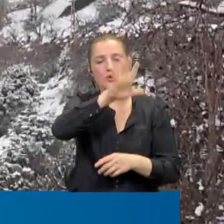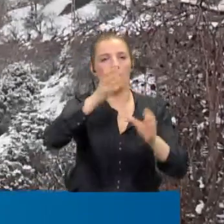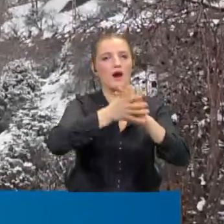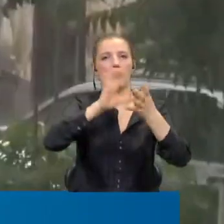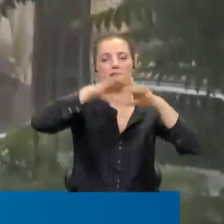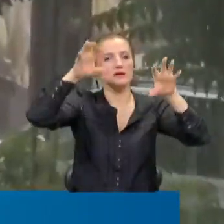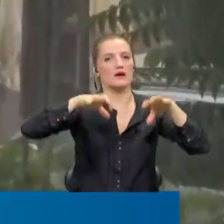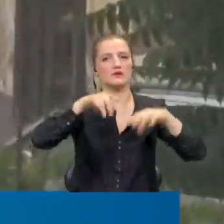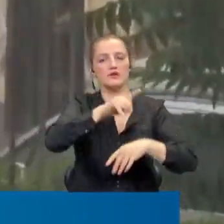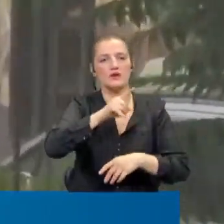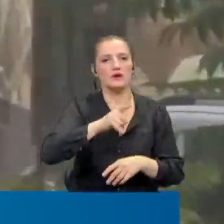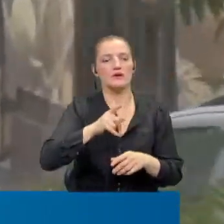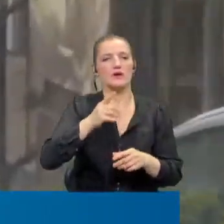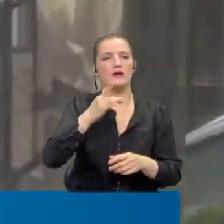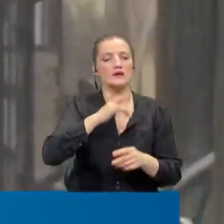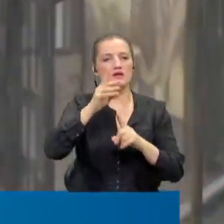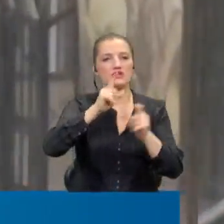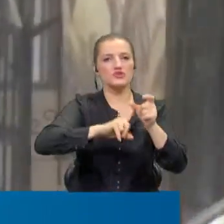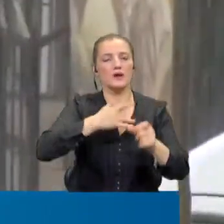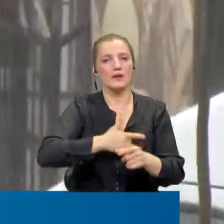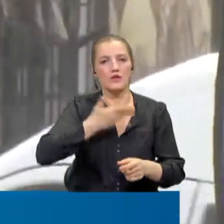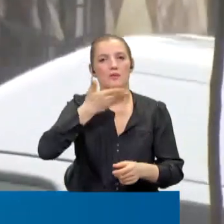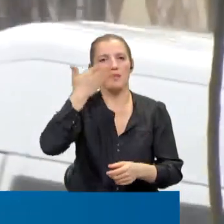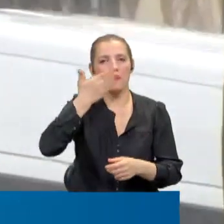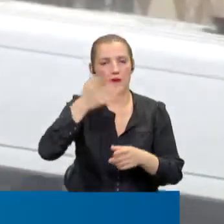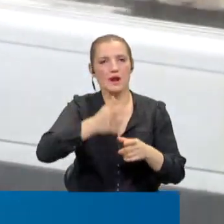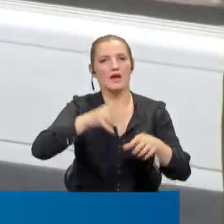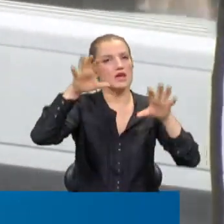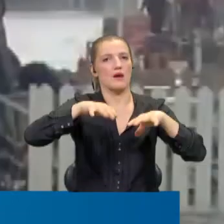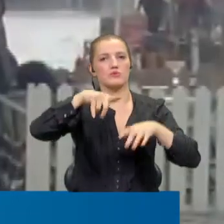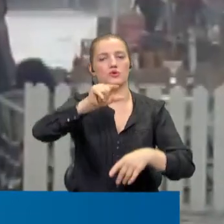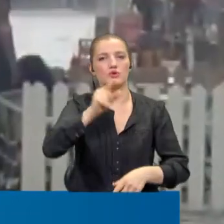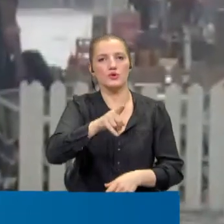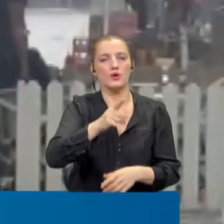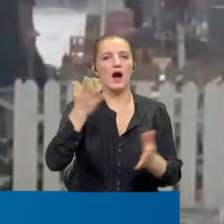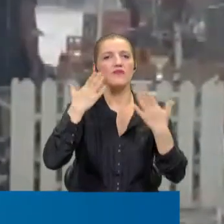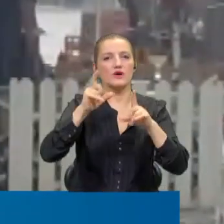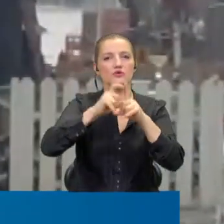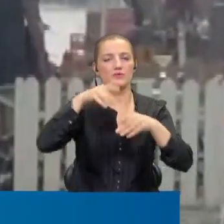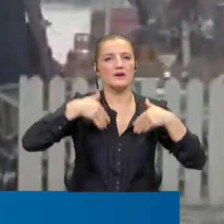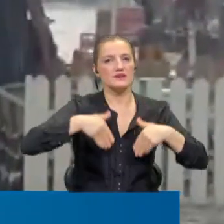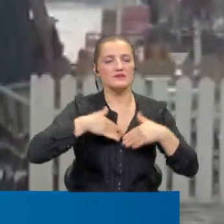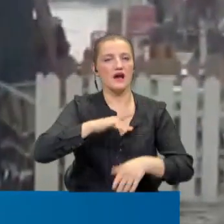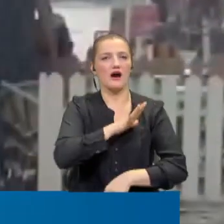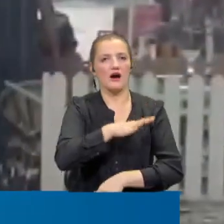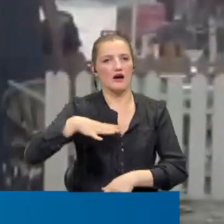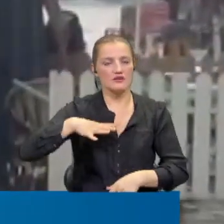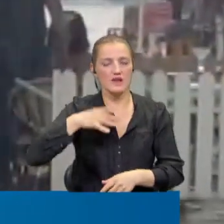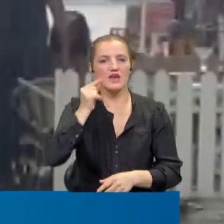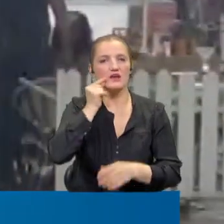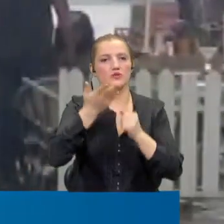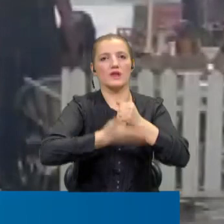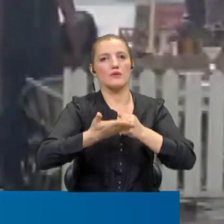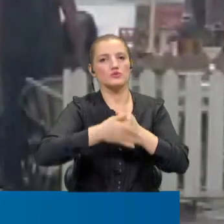kar yağışlı Güneydoğu ve İç Anadolu ile Karadeniz ve Marmara'nın büyük bölümü yağmurlu meteoroloji Rize Artvin Trabzon Giresun